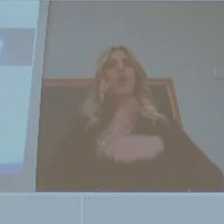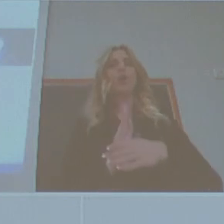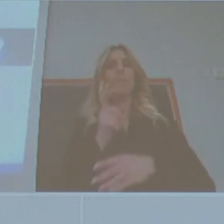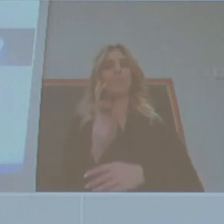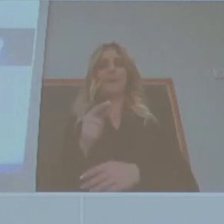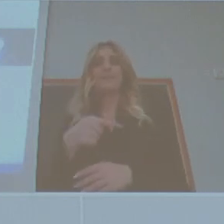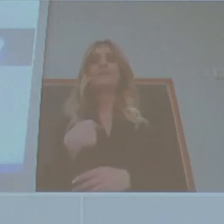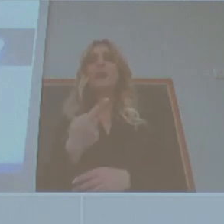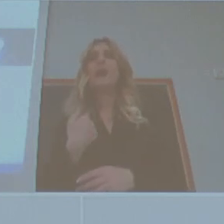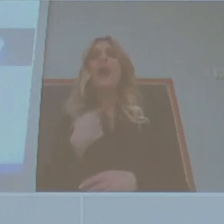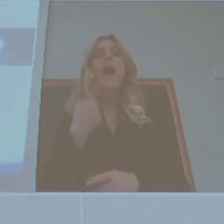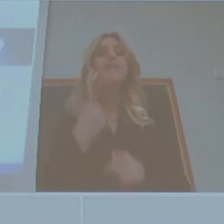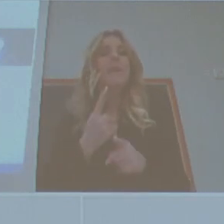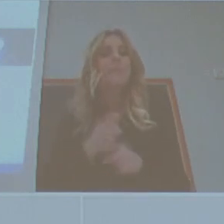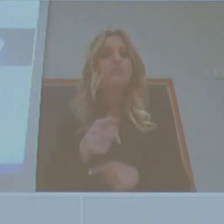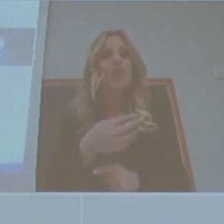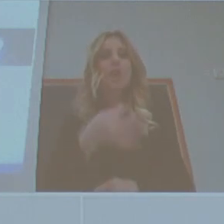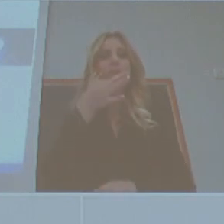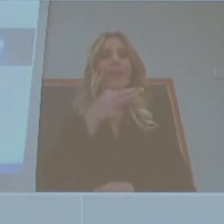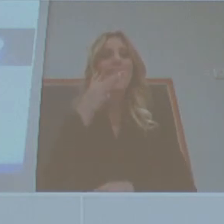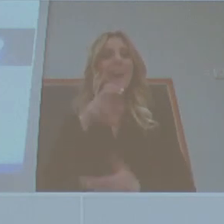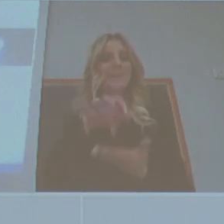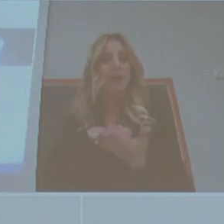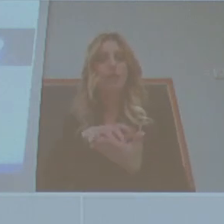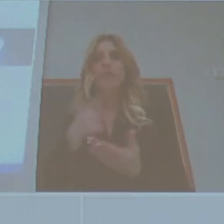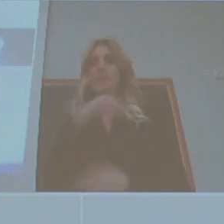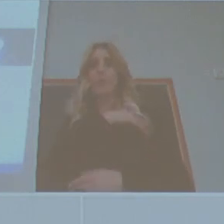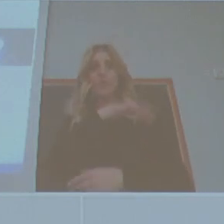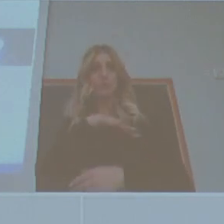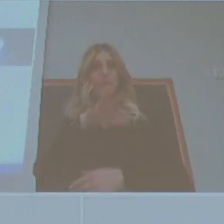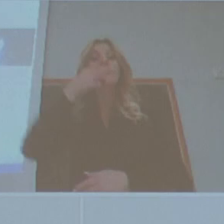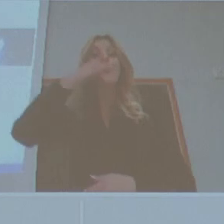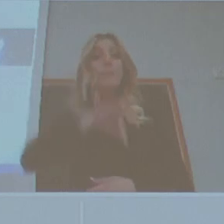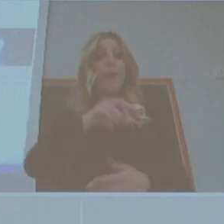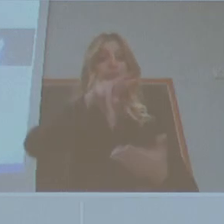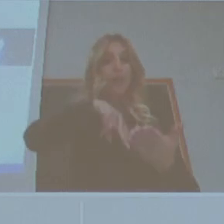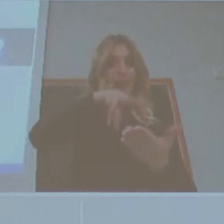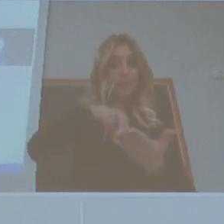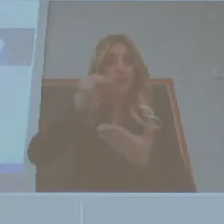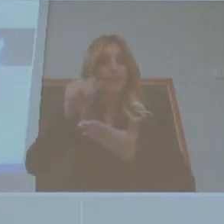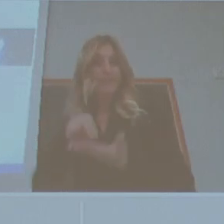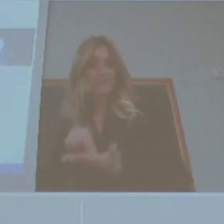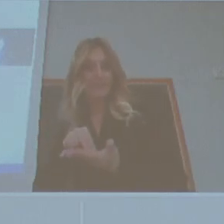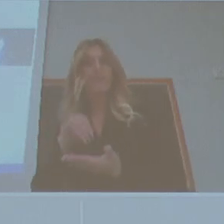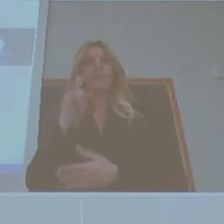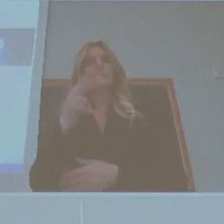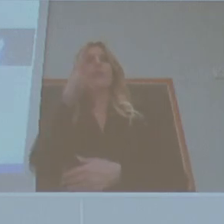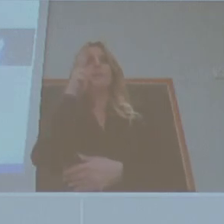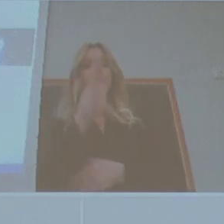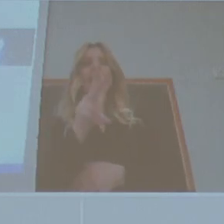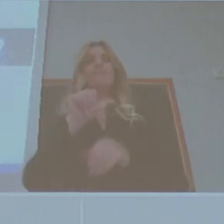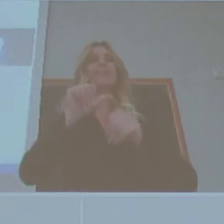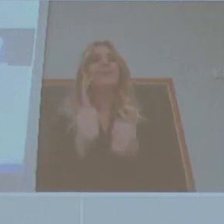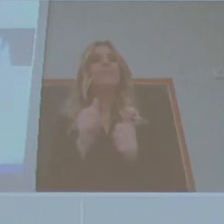avevano bisogno di narratori, studenti capaci di saper scrivere e leggere, oltre che bravi dal punto di vista